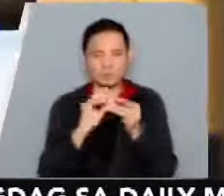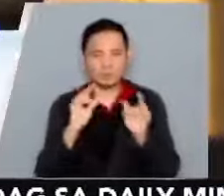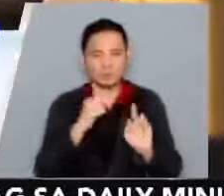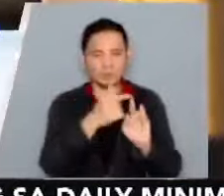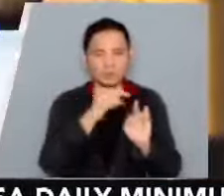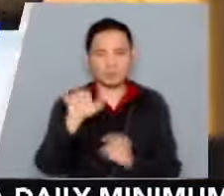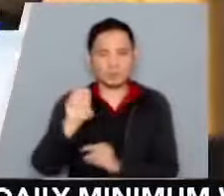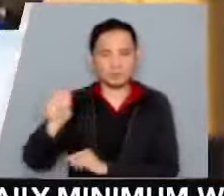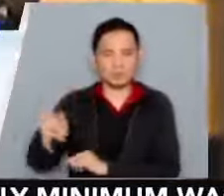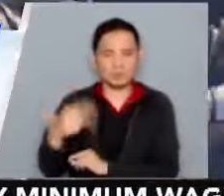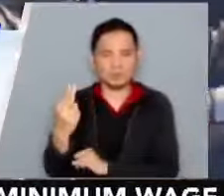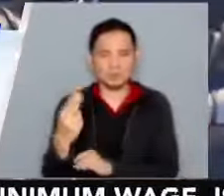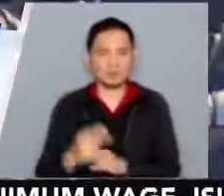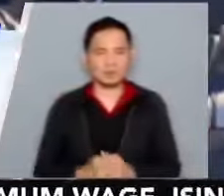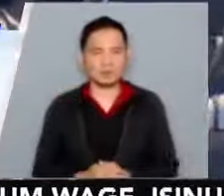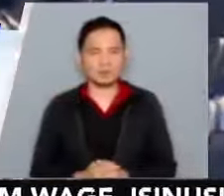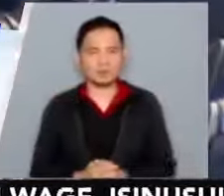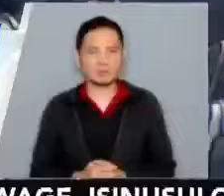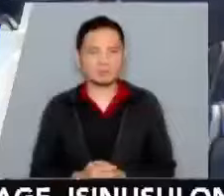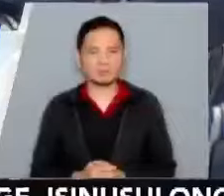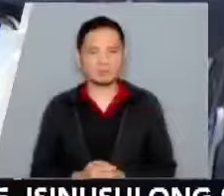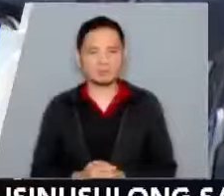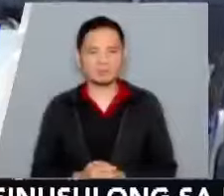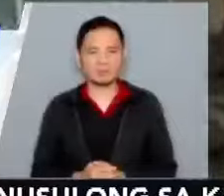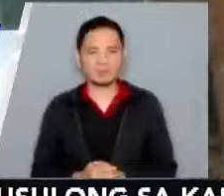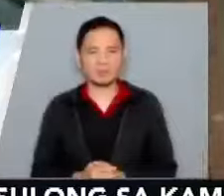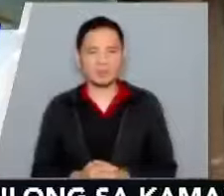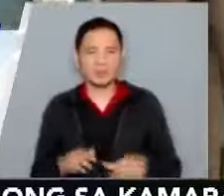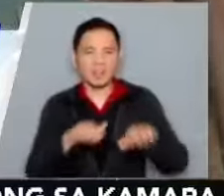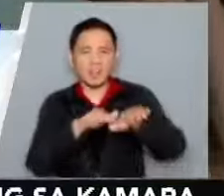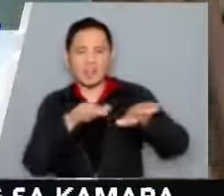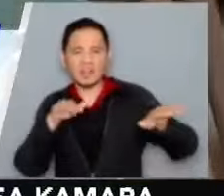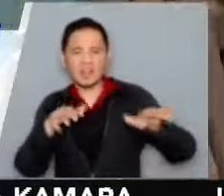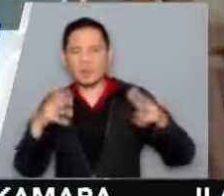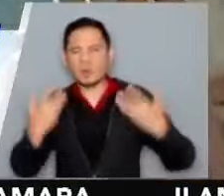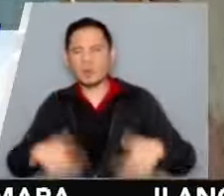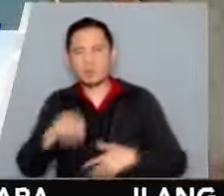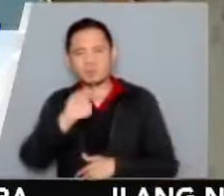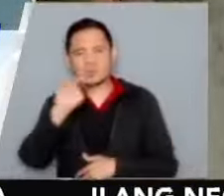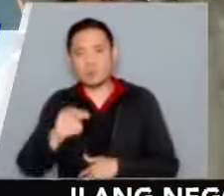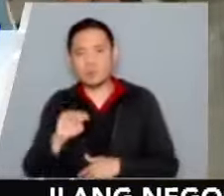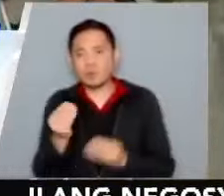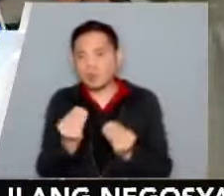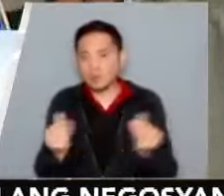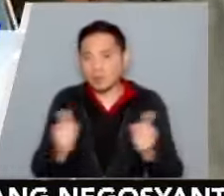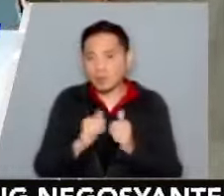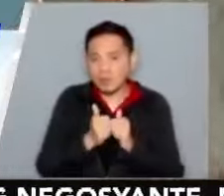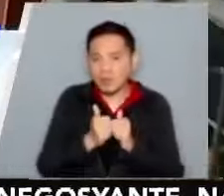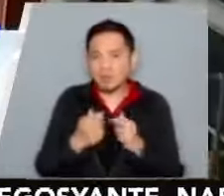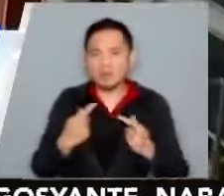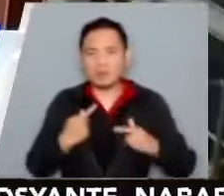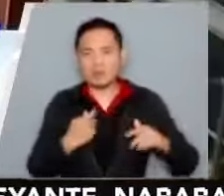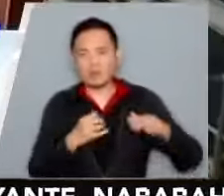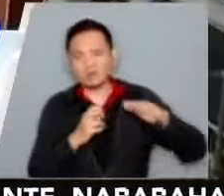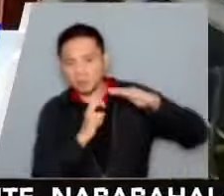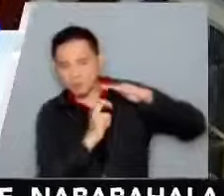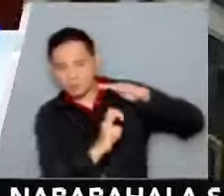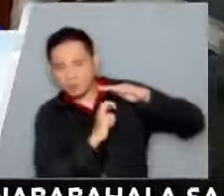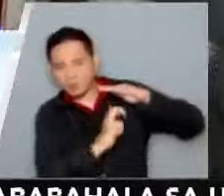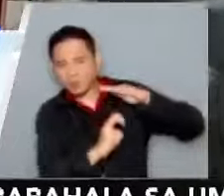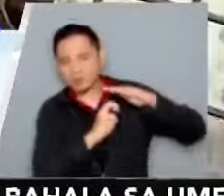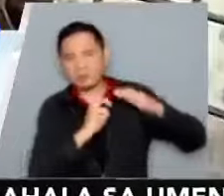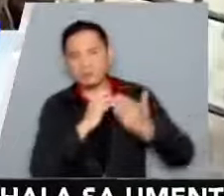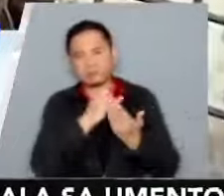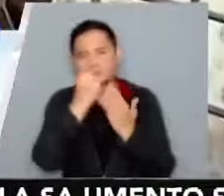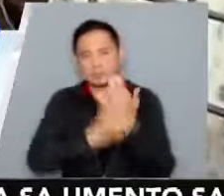Isa sa nakikitang solusyon sa matinding traffic sa Kamaynilaan, ang Metro Manila Subway Project para masigurong dire-diretso ang proyekto. Binisita